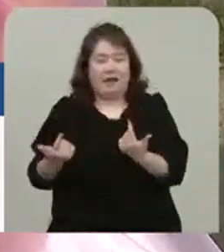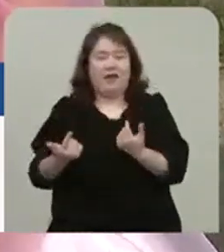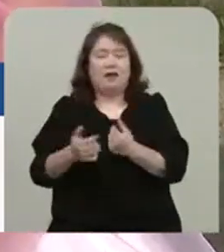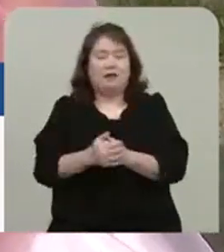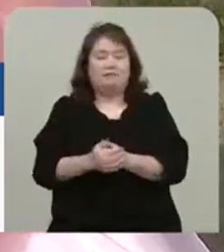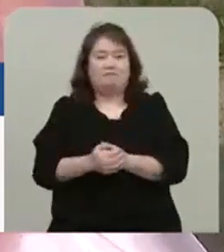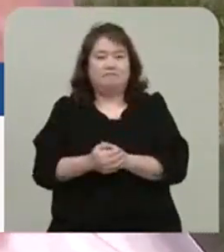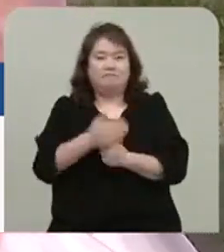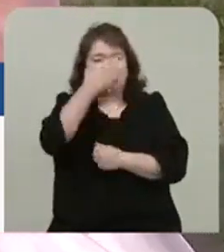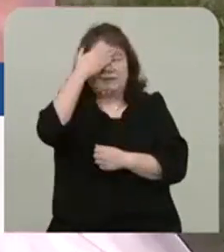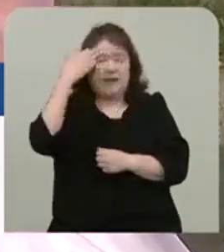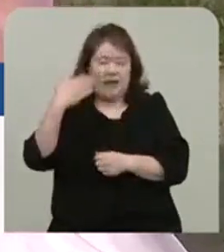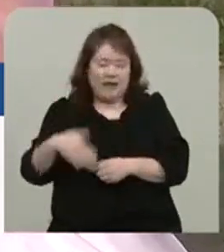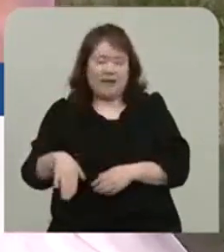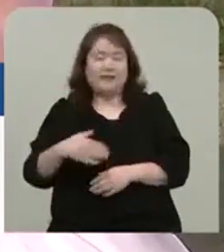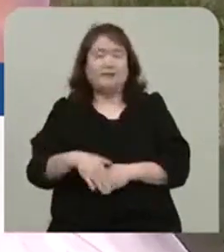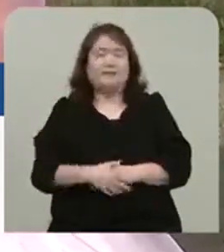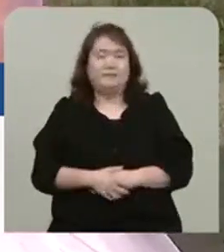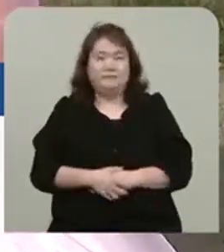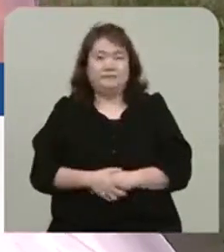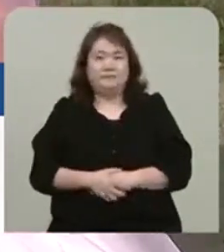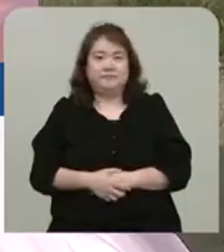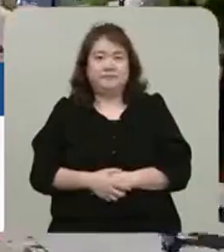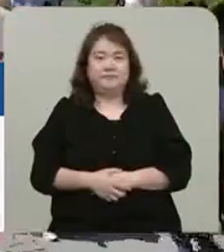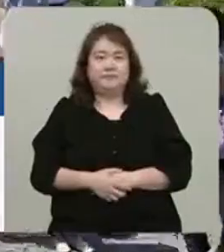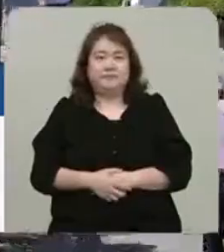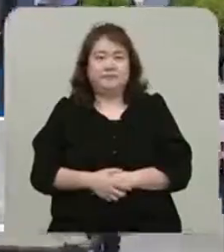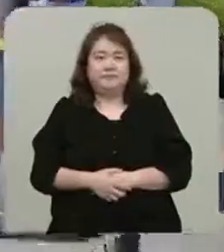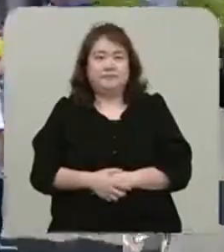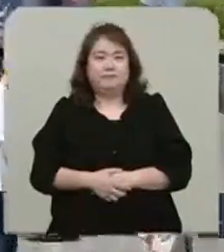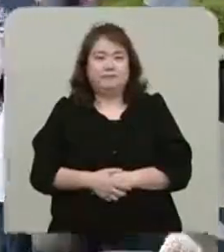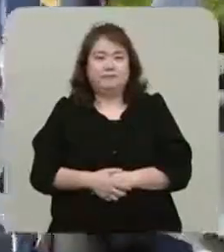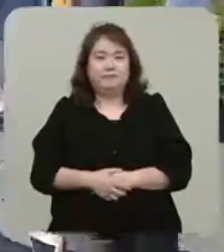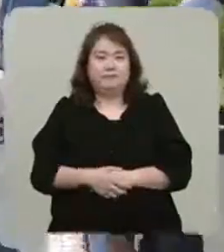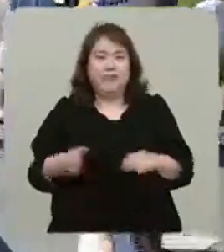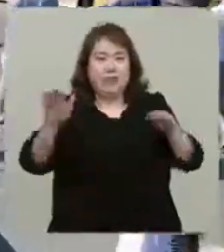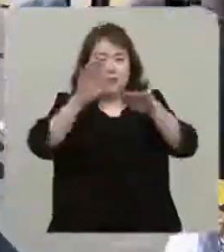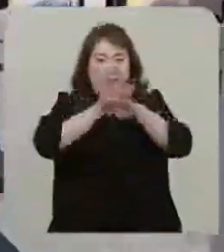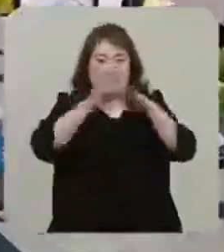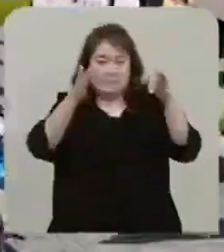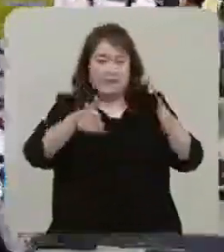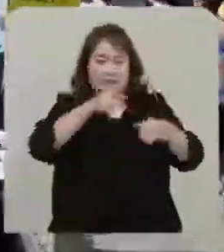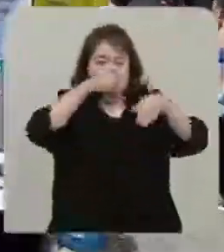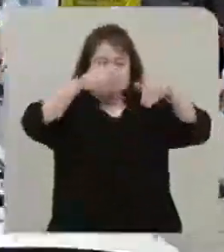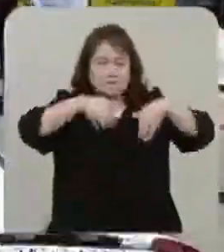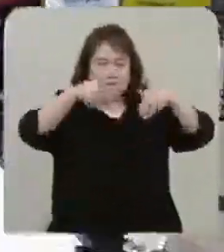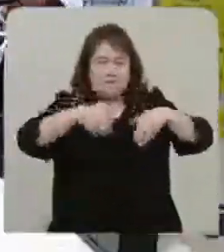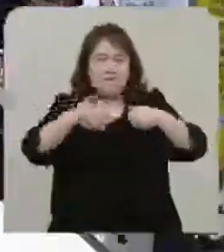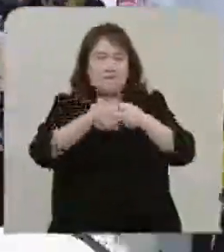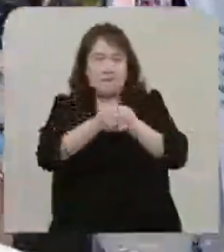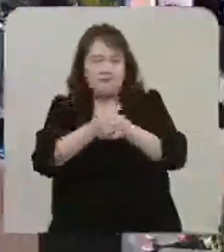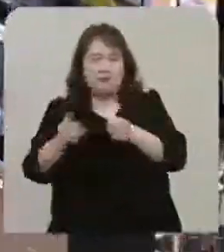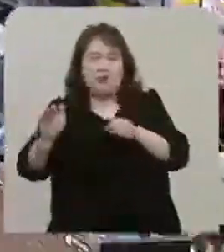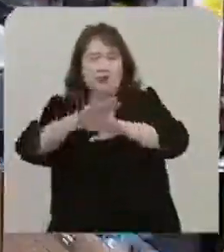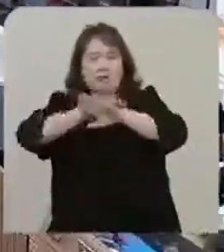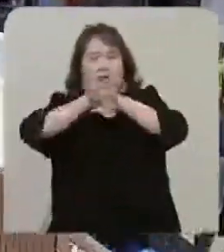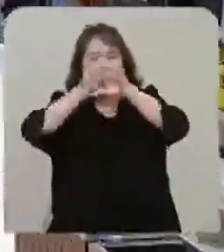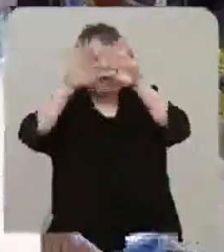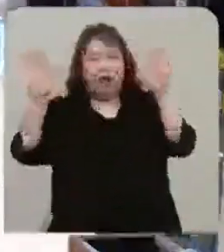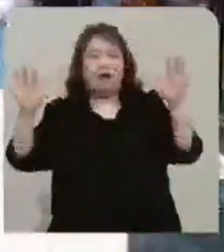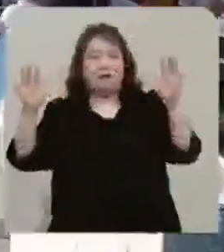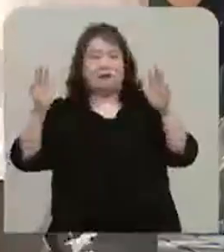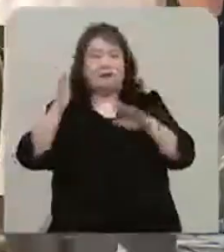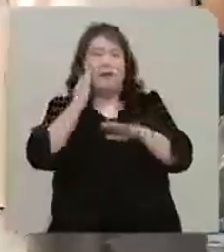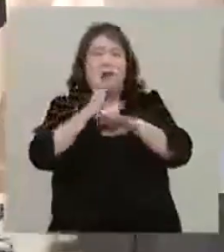네, 그래서 좀 다행이에요. 밤사이 내린 비로 더 맑고 파란 기운이 가득해진 가을